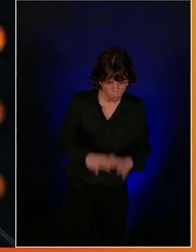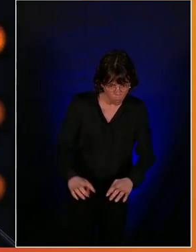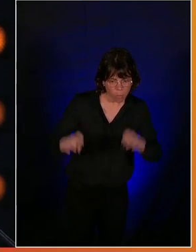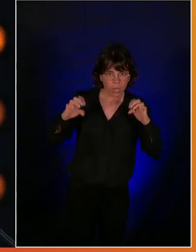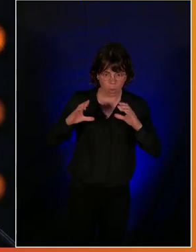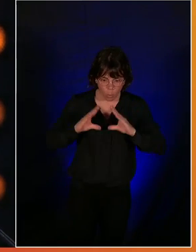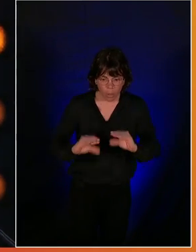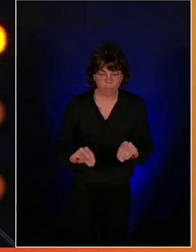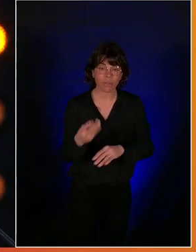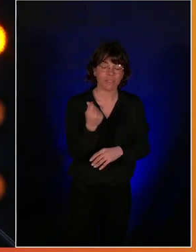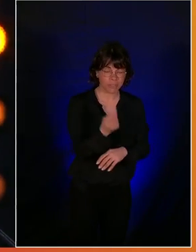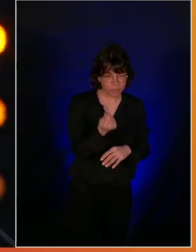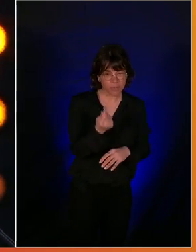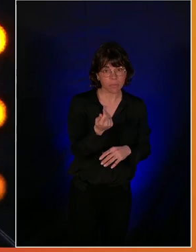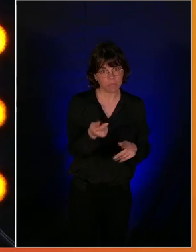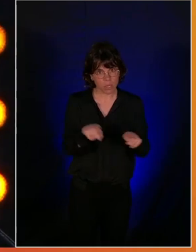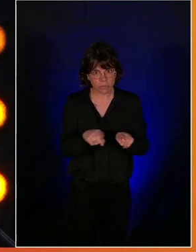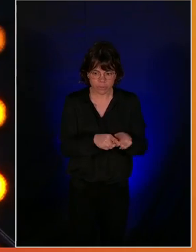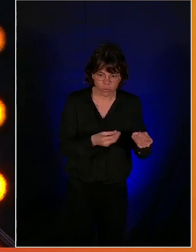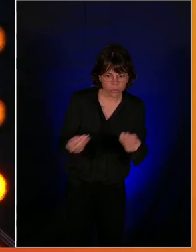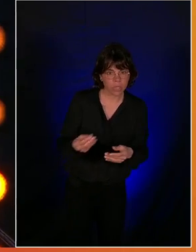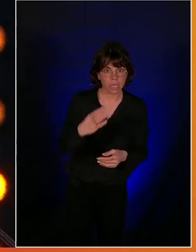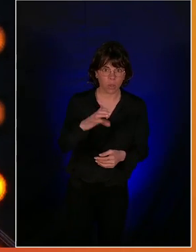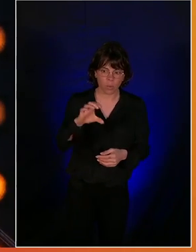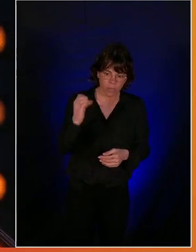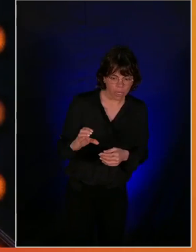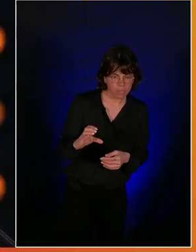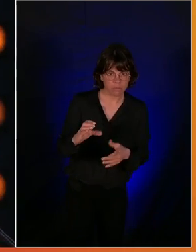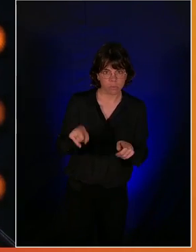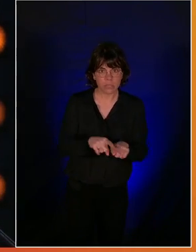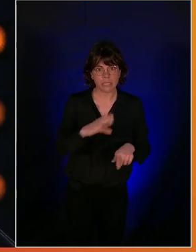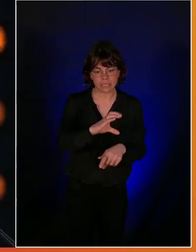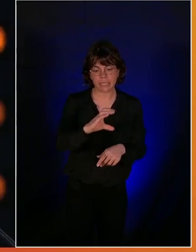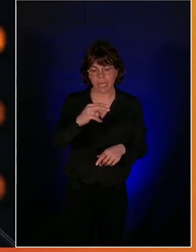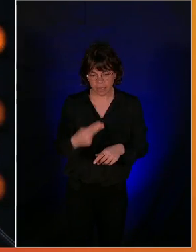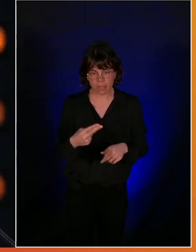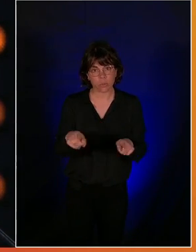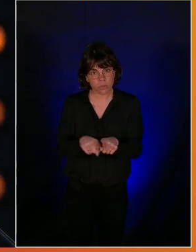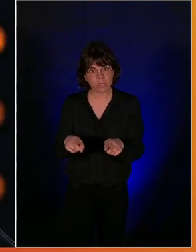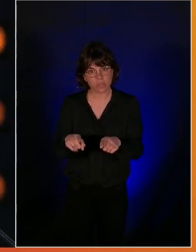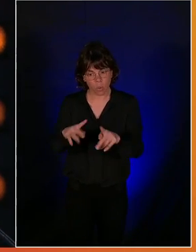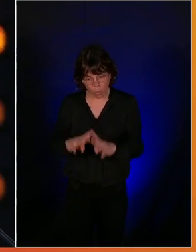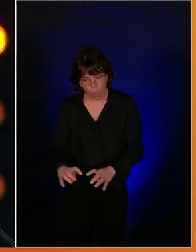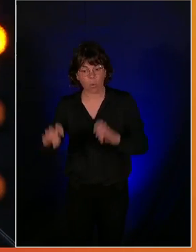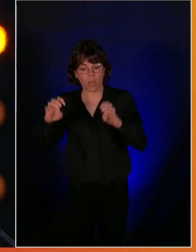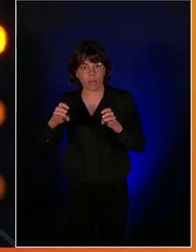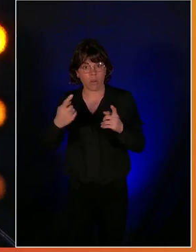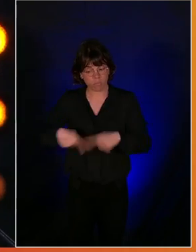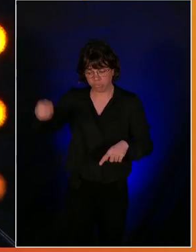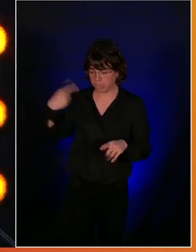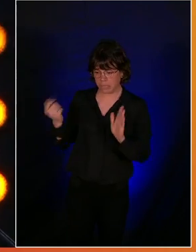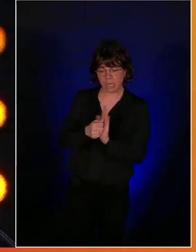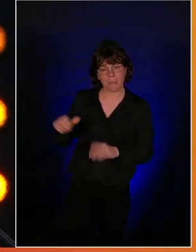en matière financière et d' rendre compte à la CEC au CCN et au Congrès comme cela a été fait